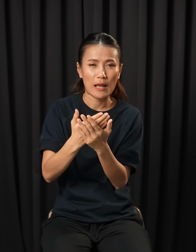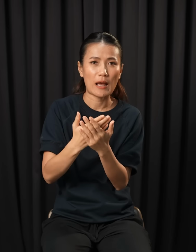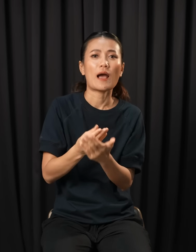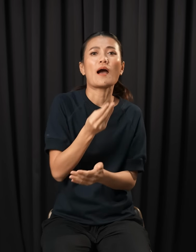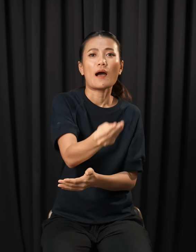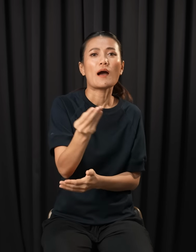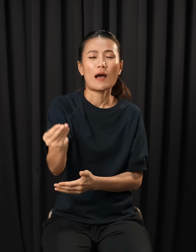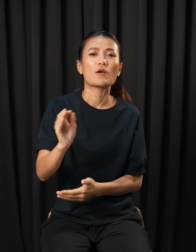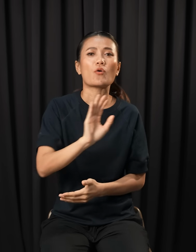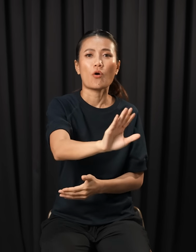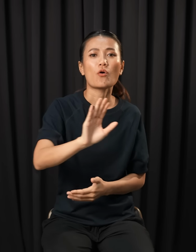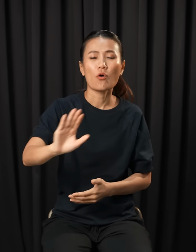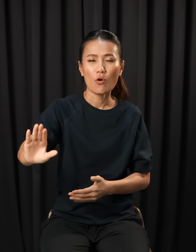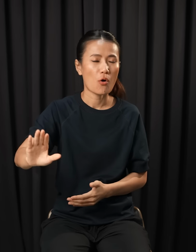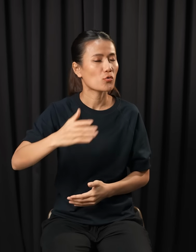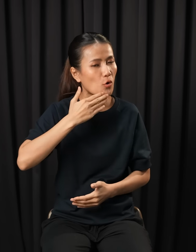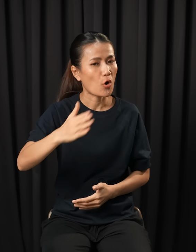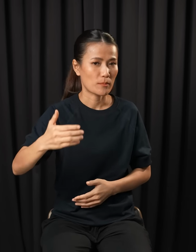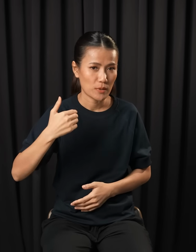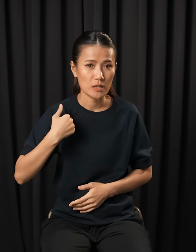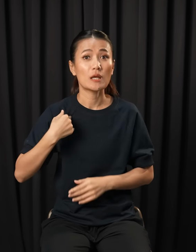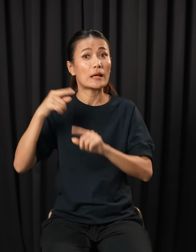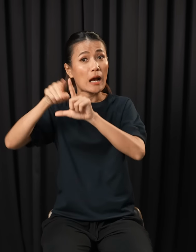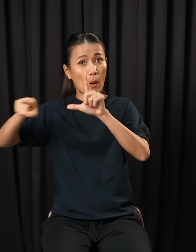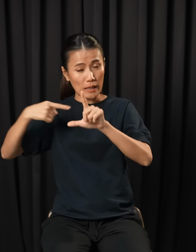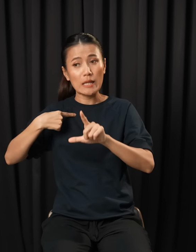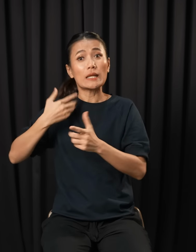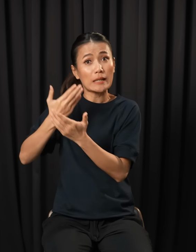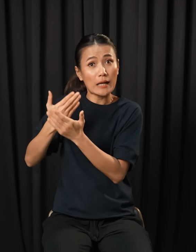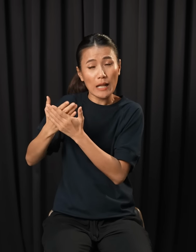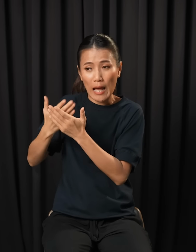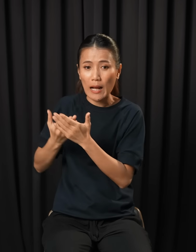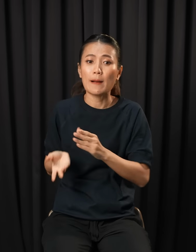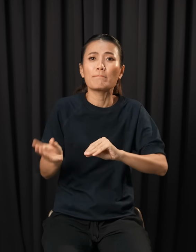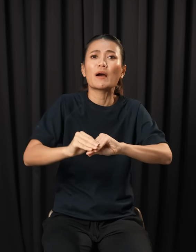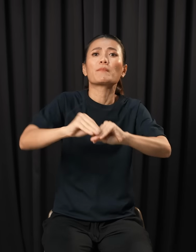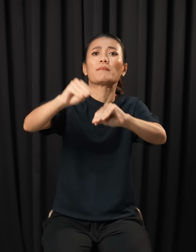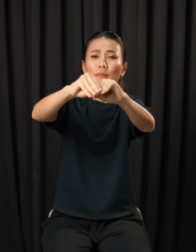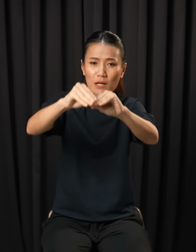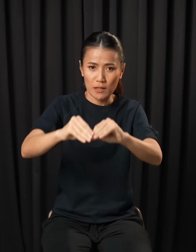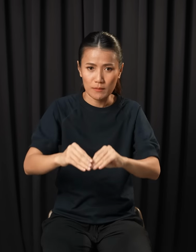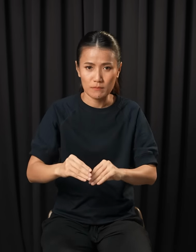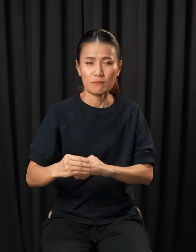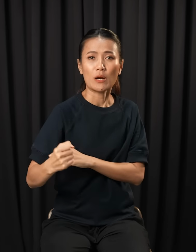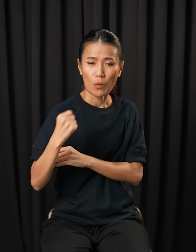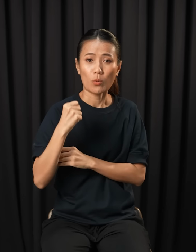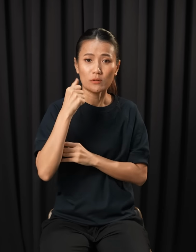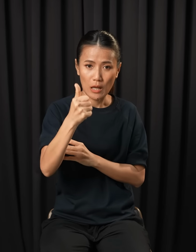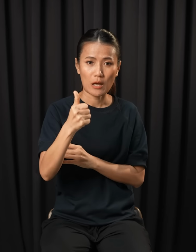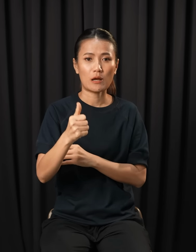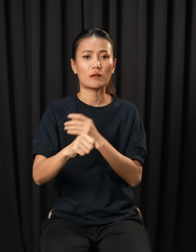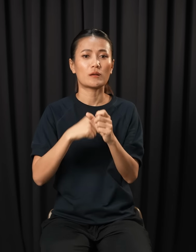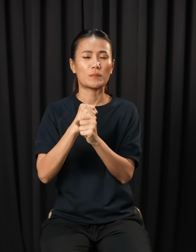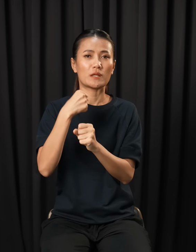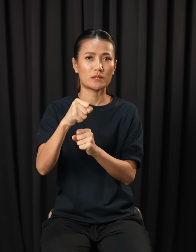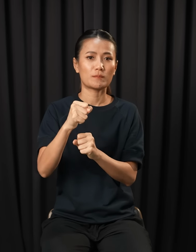กลุ่มคนที่พยายามจะปั่นให้เข้าใจผิดบำนาญของท่านจะมั่นคงในมือของรัฐบาลก้าวไกลแล้วก็ไม่มีการตัดบำนาญมีแต่เจ้าการที่จะหาเงินให้ได้